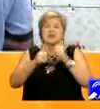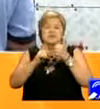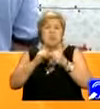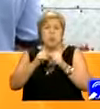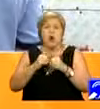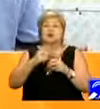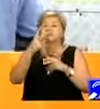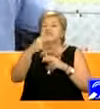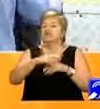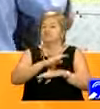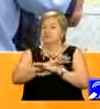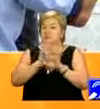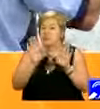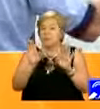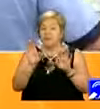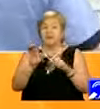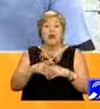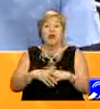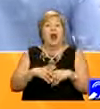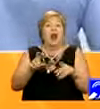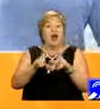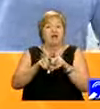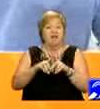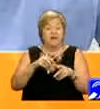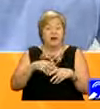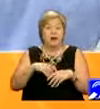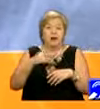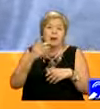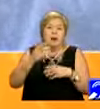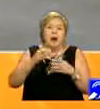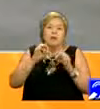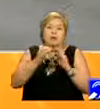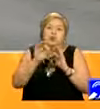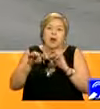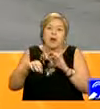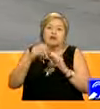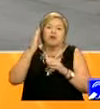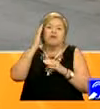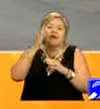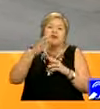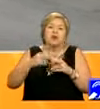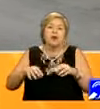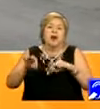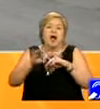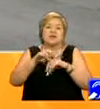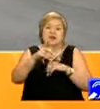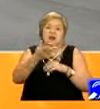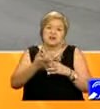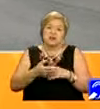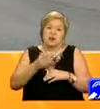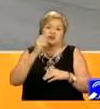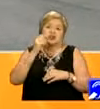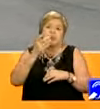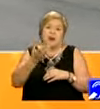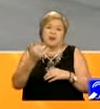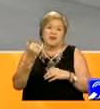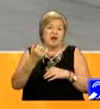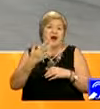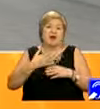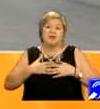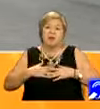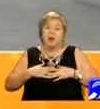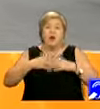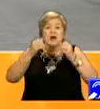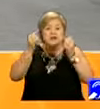sunt interzise. De asemenea, au fost date peste cap planurile viitorilor miri și ale părinților care voiau să-și